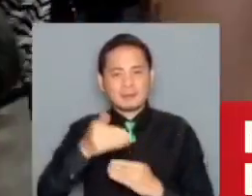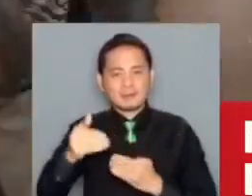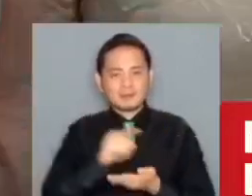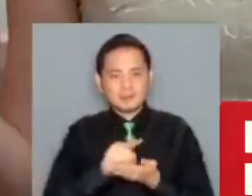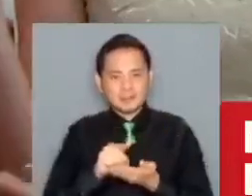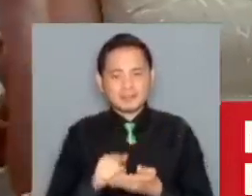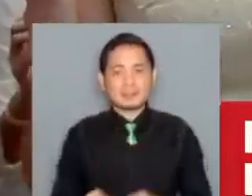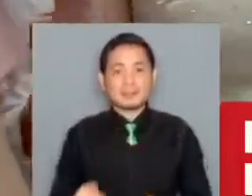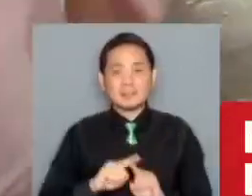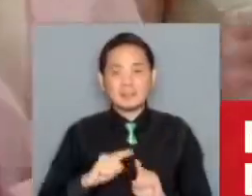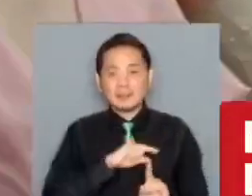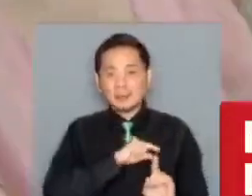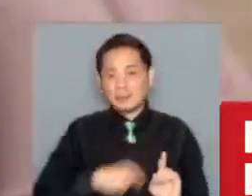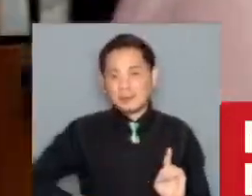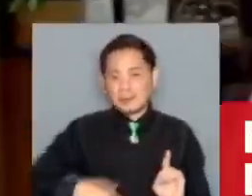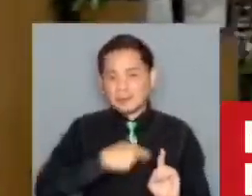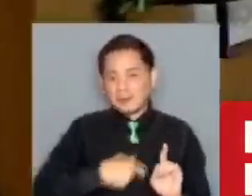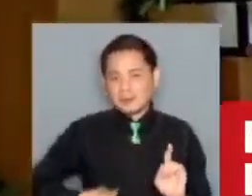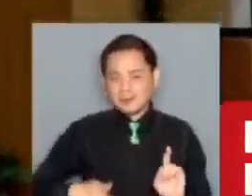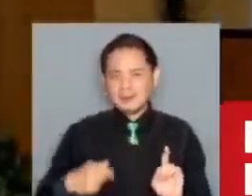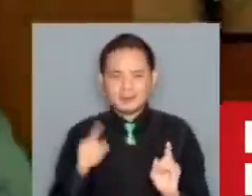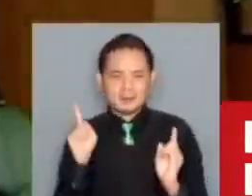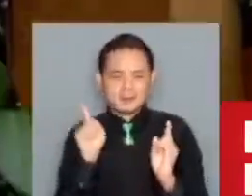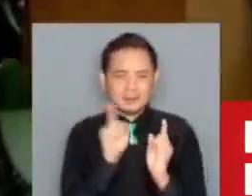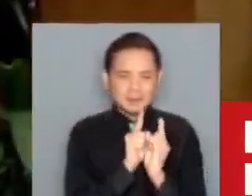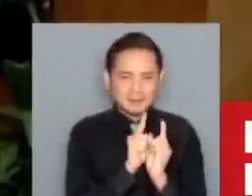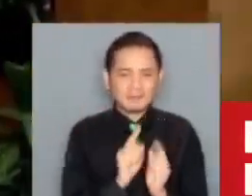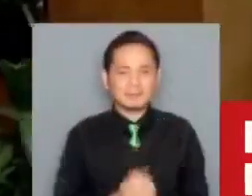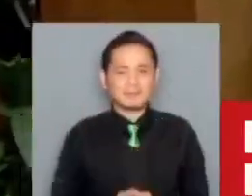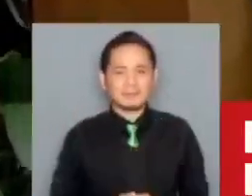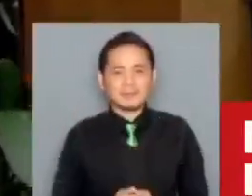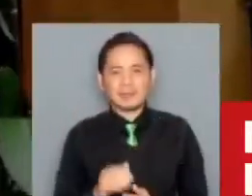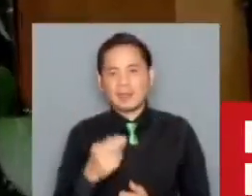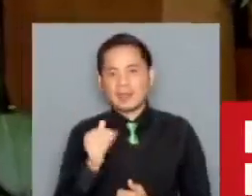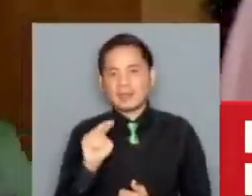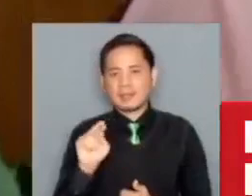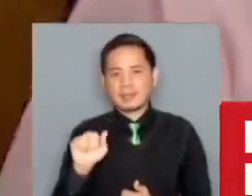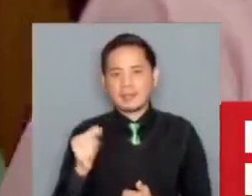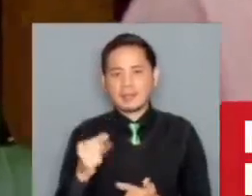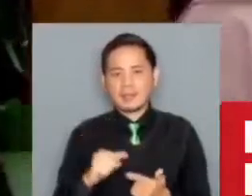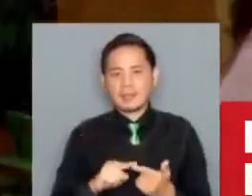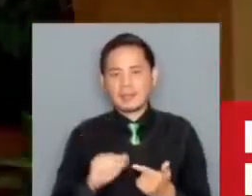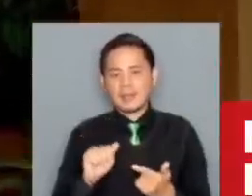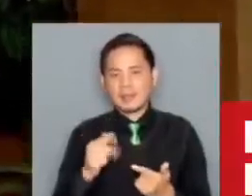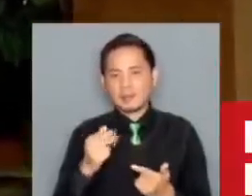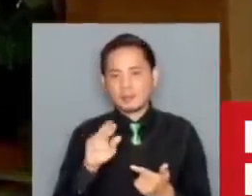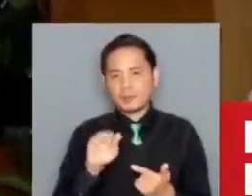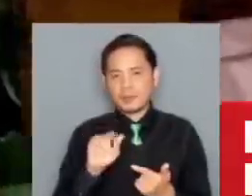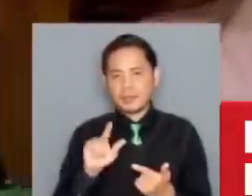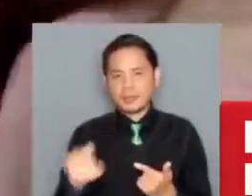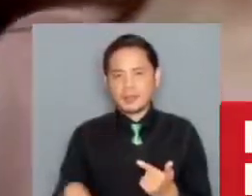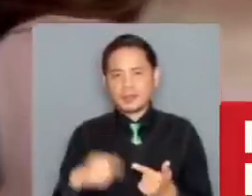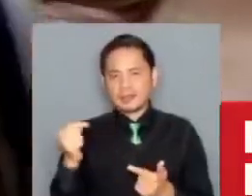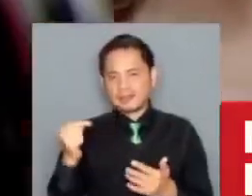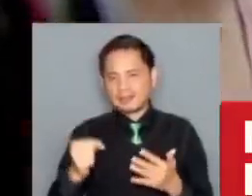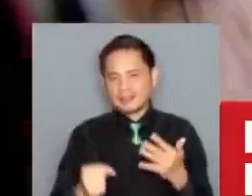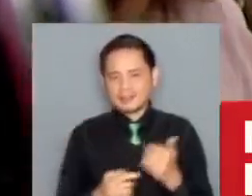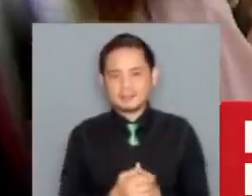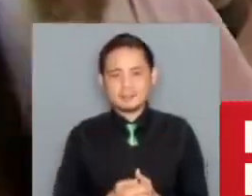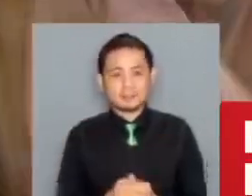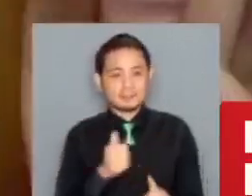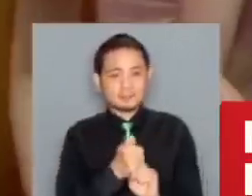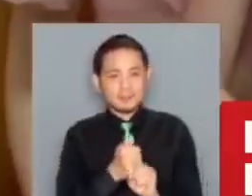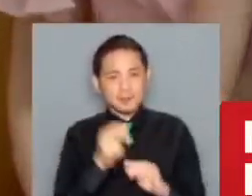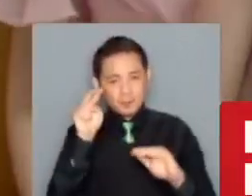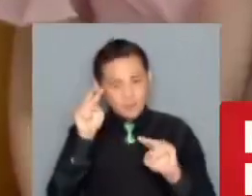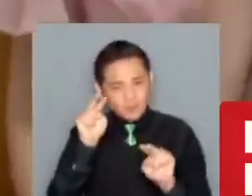queens na sina Hannah Arnold, Nicole Borromeo, Chelsea Fernandez at Gabrielle Basiano. Looking forward naman si Jasmine na makabonding ang mga